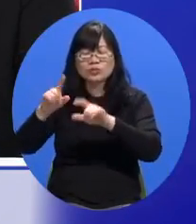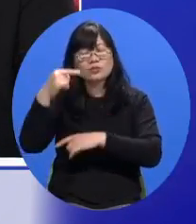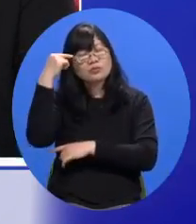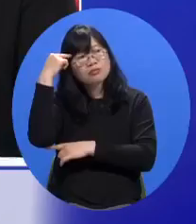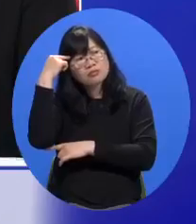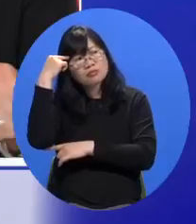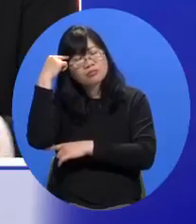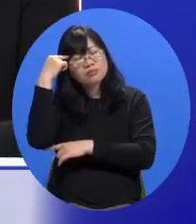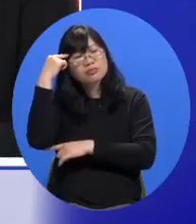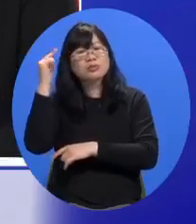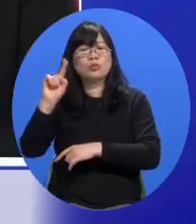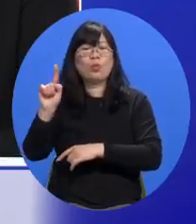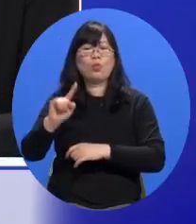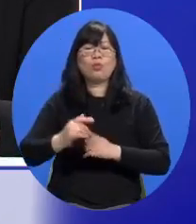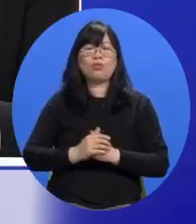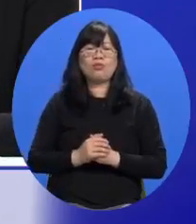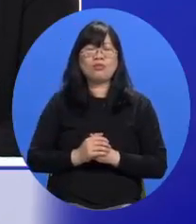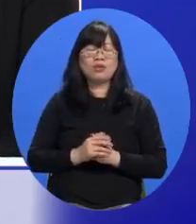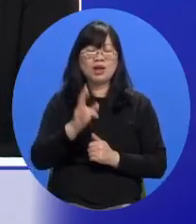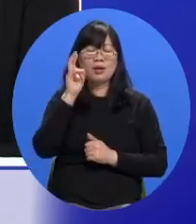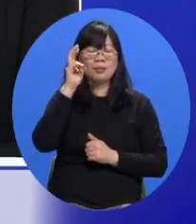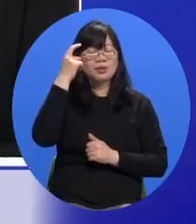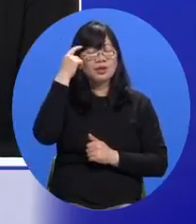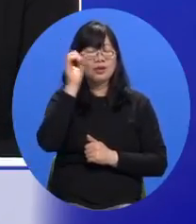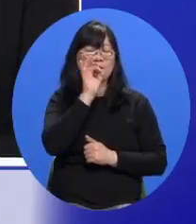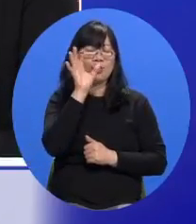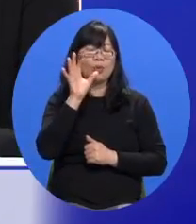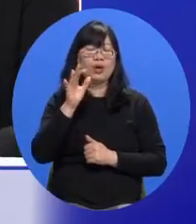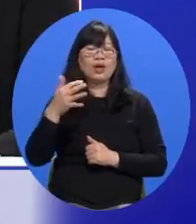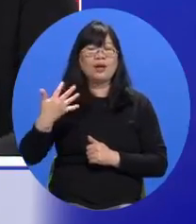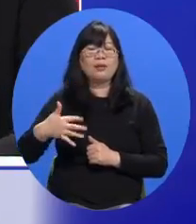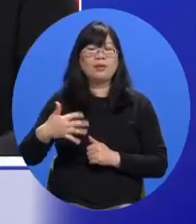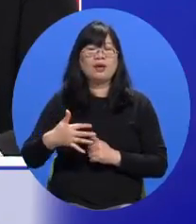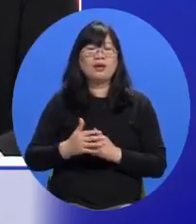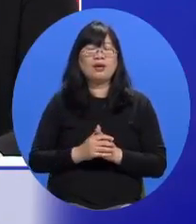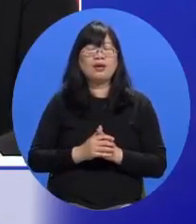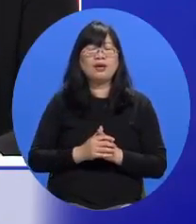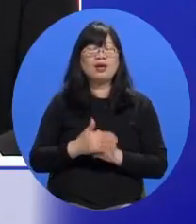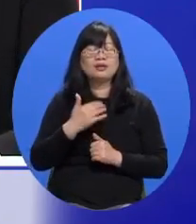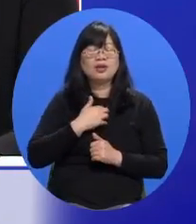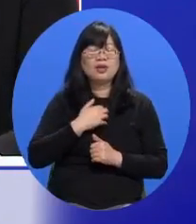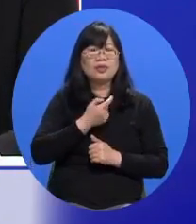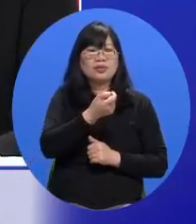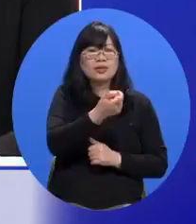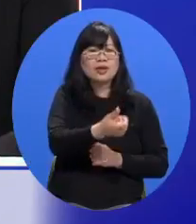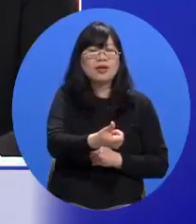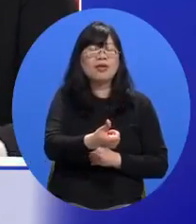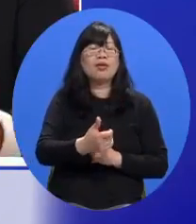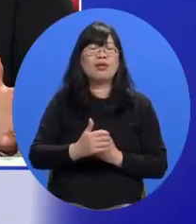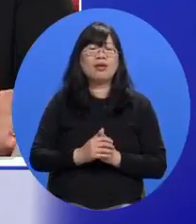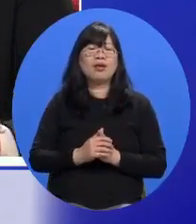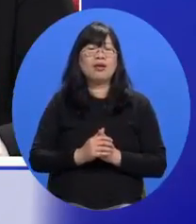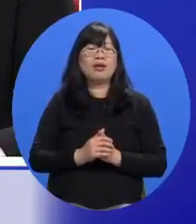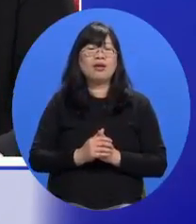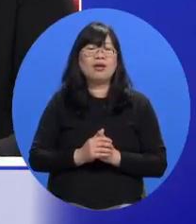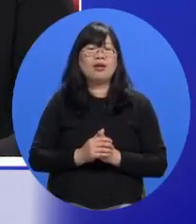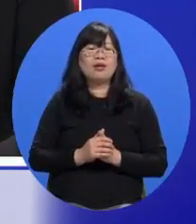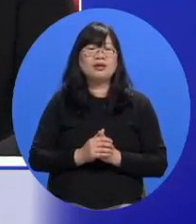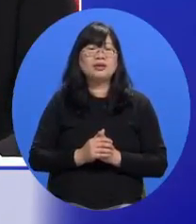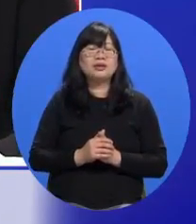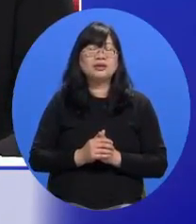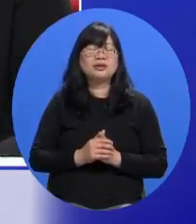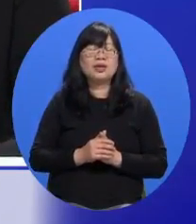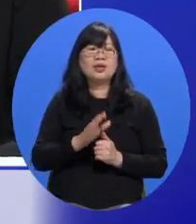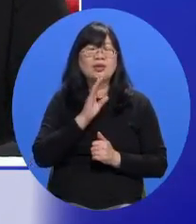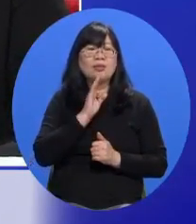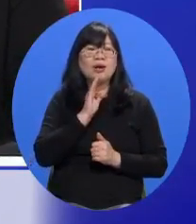있을 것 같니? 그러면 아마 상상 못하실 거예요. 저는요 최소한 슈퍼카 타고요. 자가용